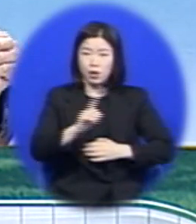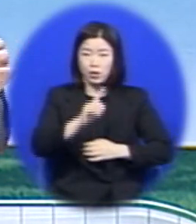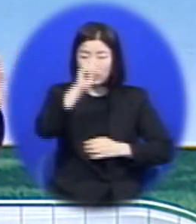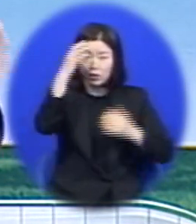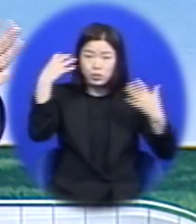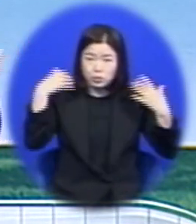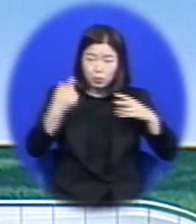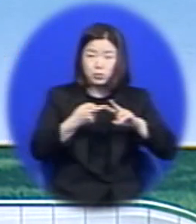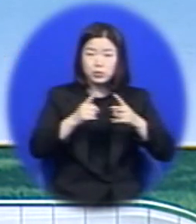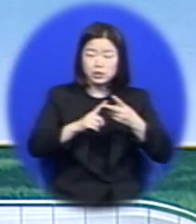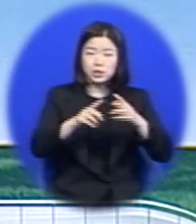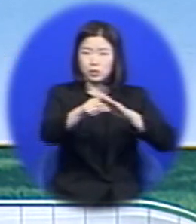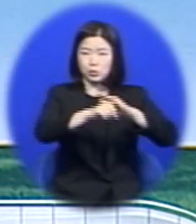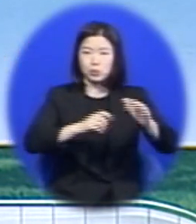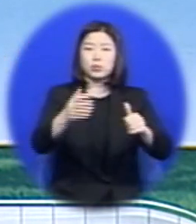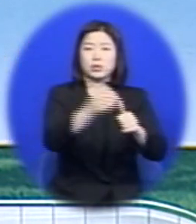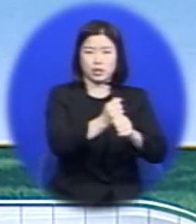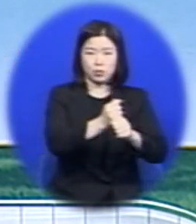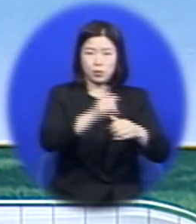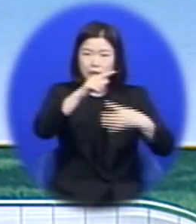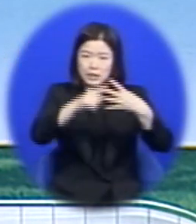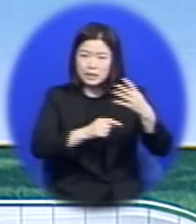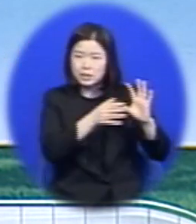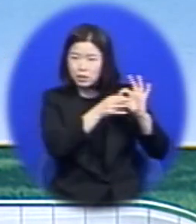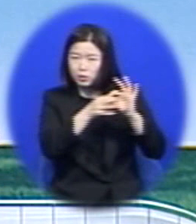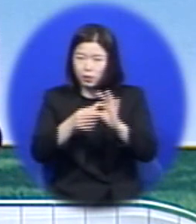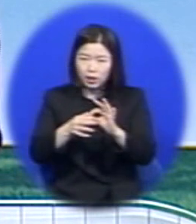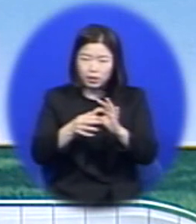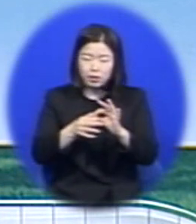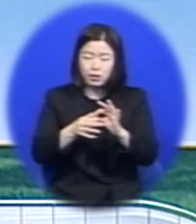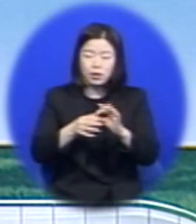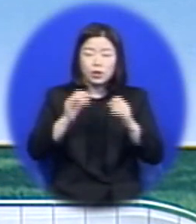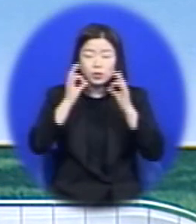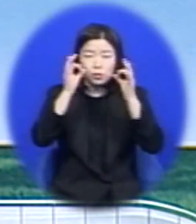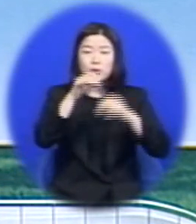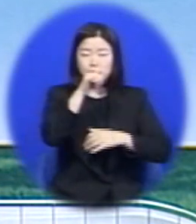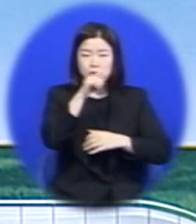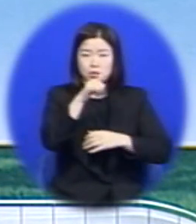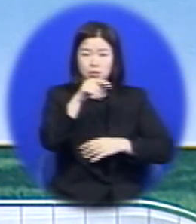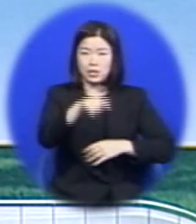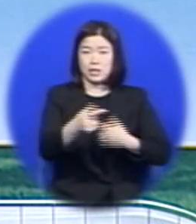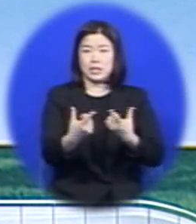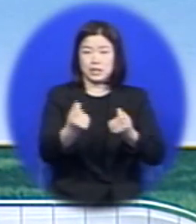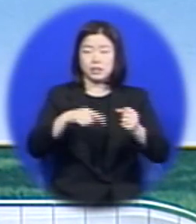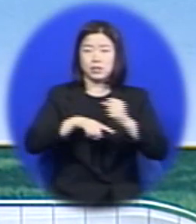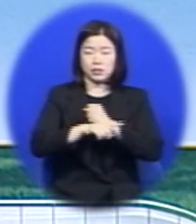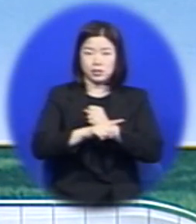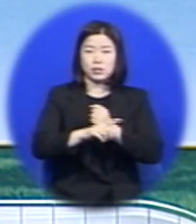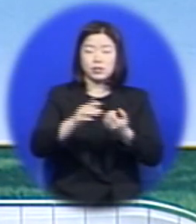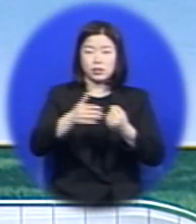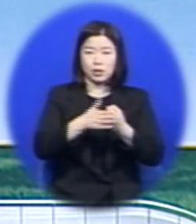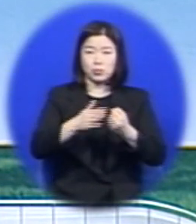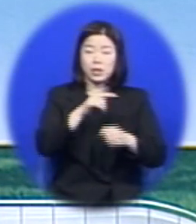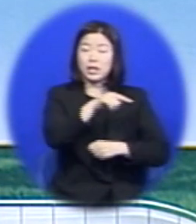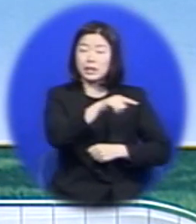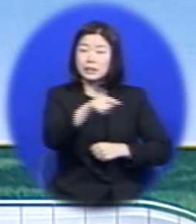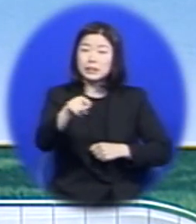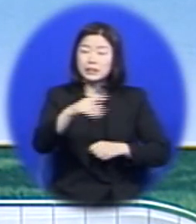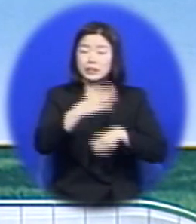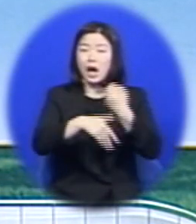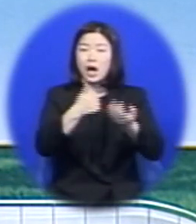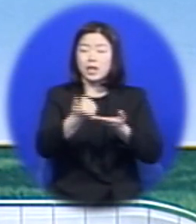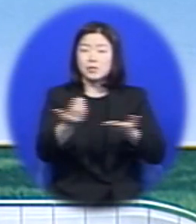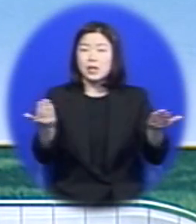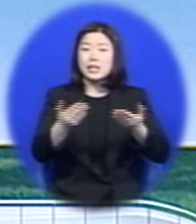잡고 질서는 유지하려고 합니다. 이런 뜻에서 그들은 하나님의 일꾼이기도 하다.